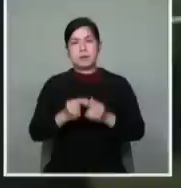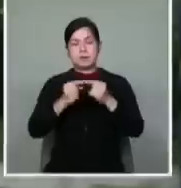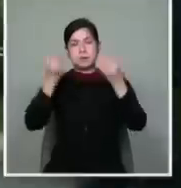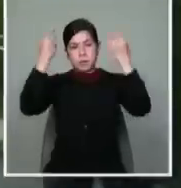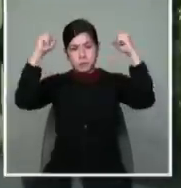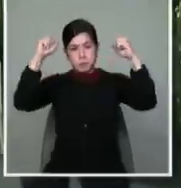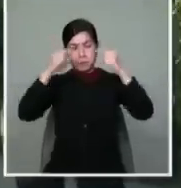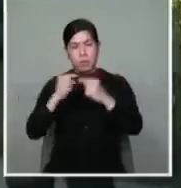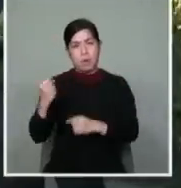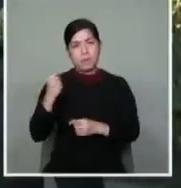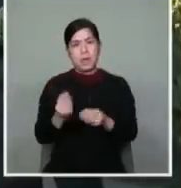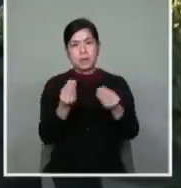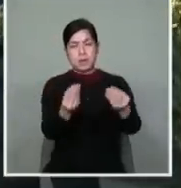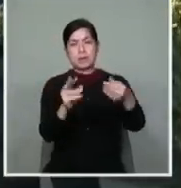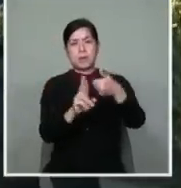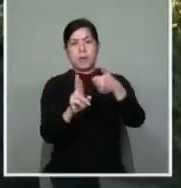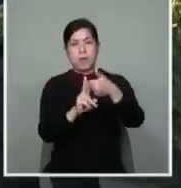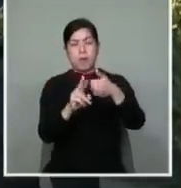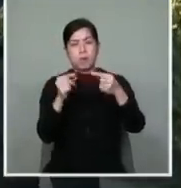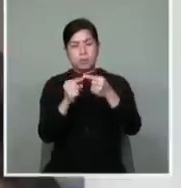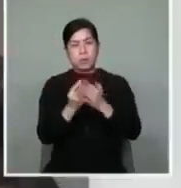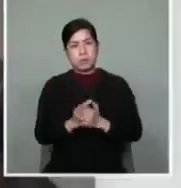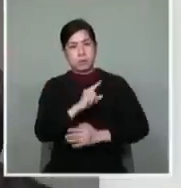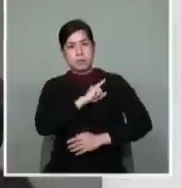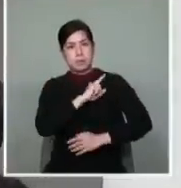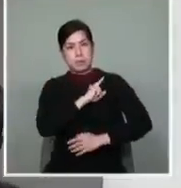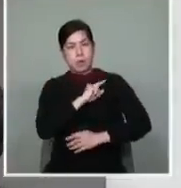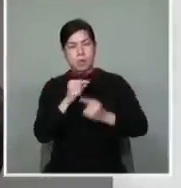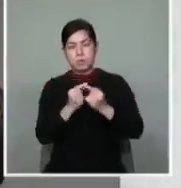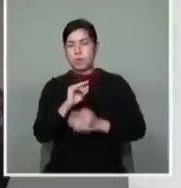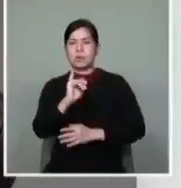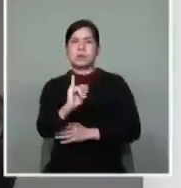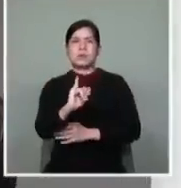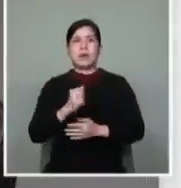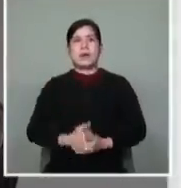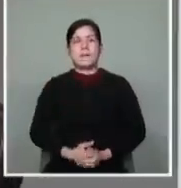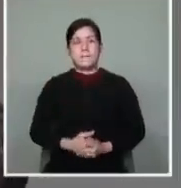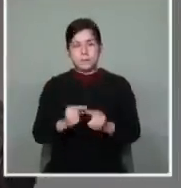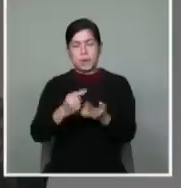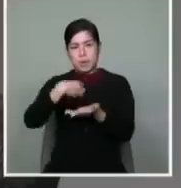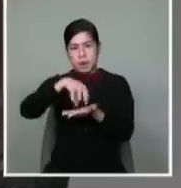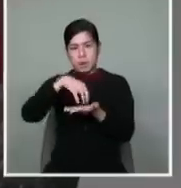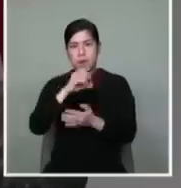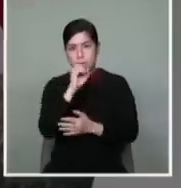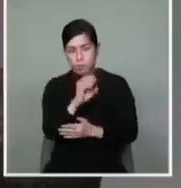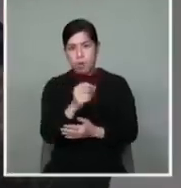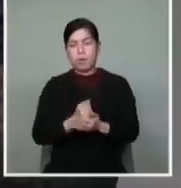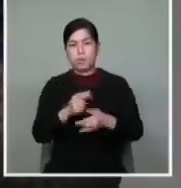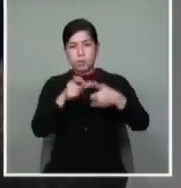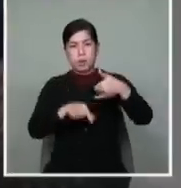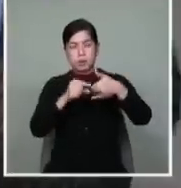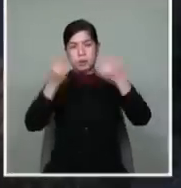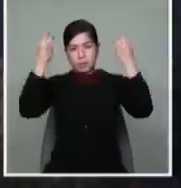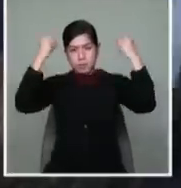ให้รองประธานาธิบดีไมค์เพนส์รักษาการประธานาธิบดีแทนเขาแต่อย่างใดมีรายงานว่าทรัมป์จะพักรักษาตัว